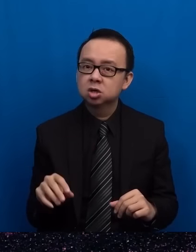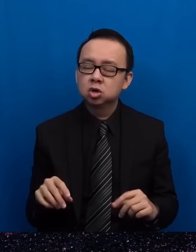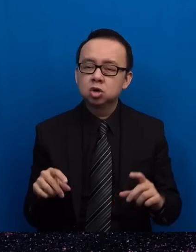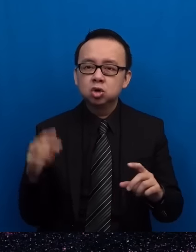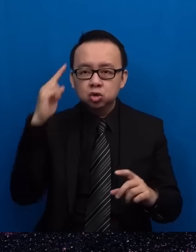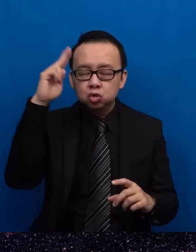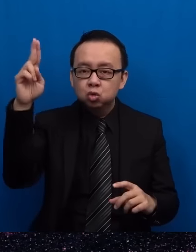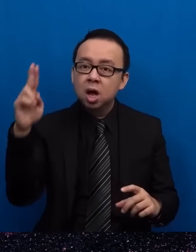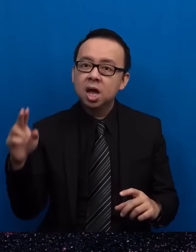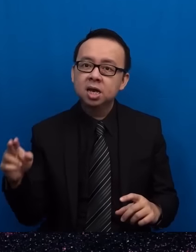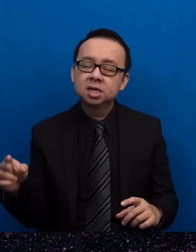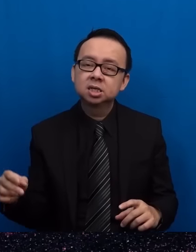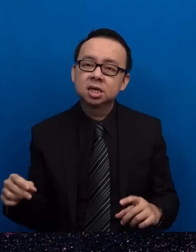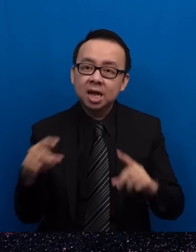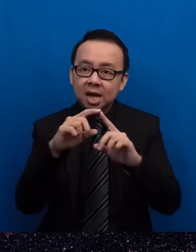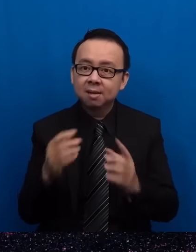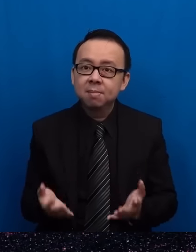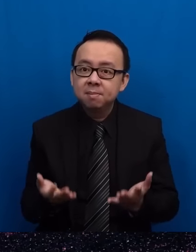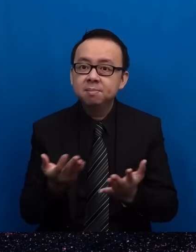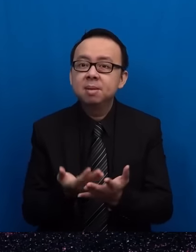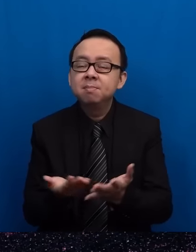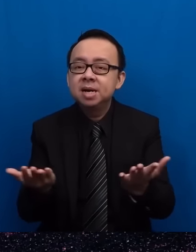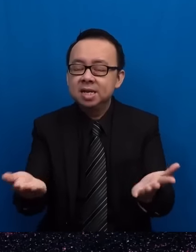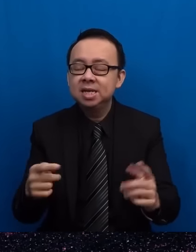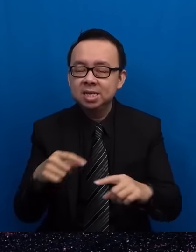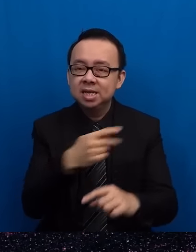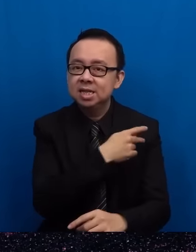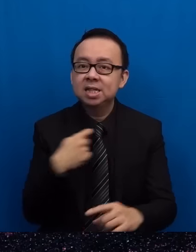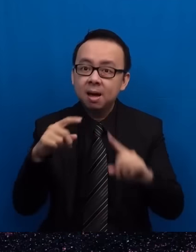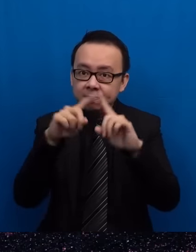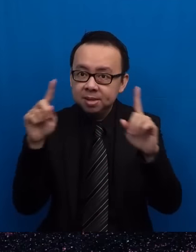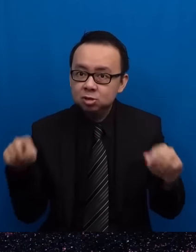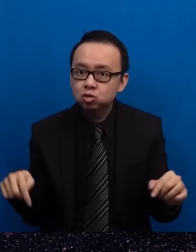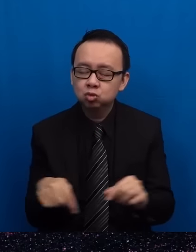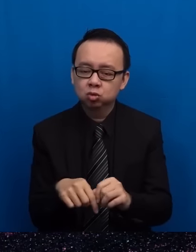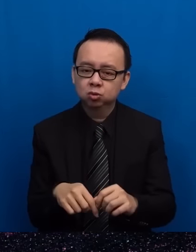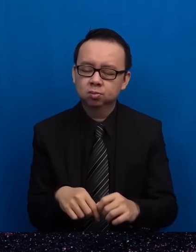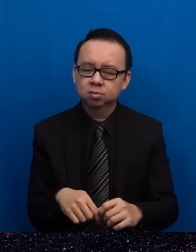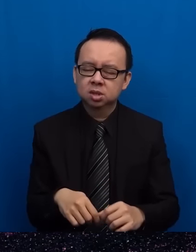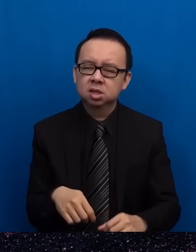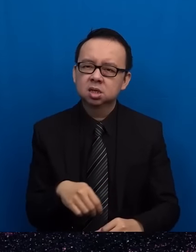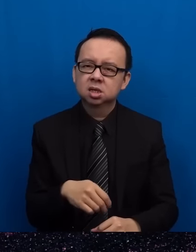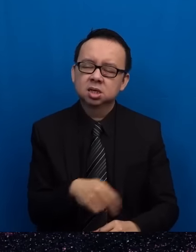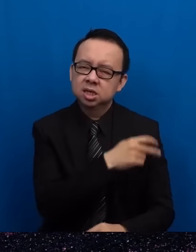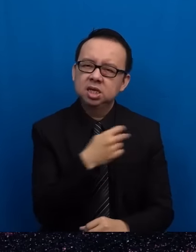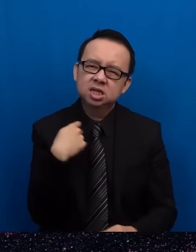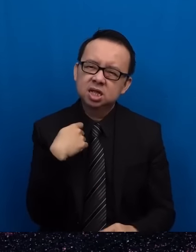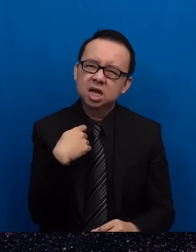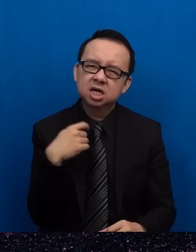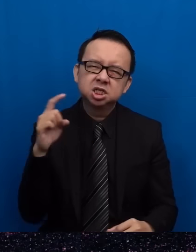pintu. Dan pintu itu saya mungkin remehkan, emangnya itu bisa selesaikan masalahku?